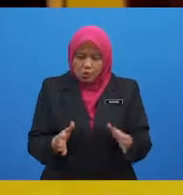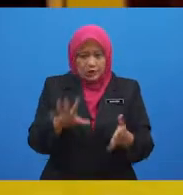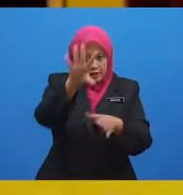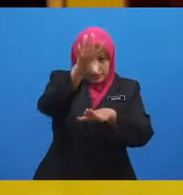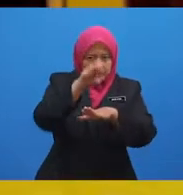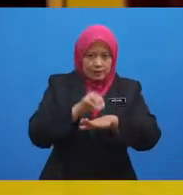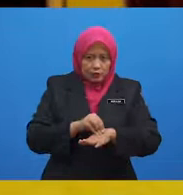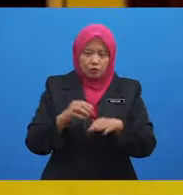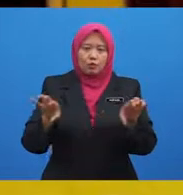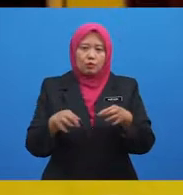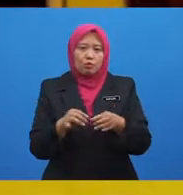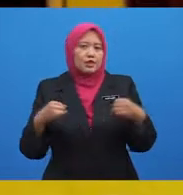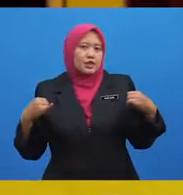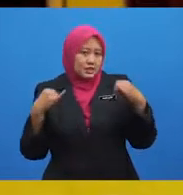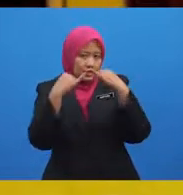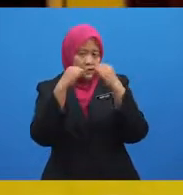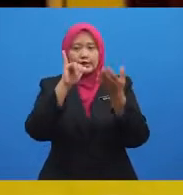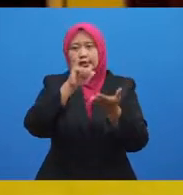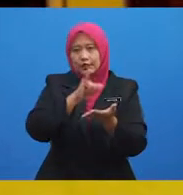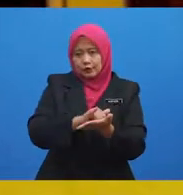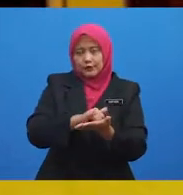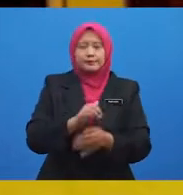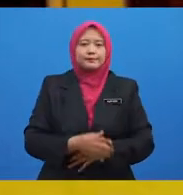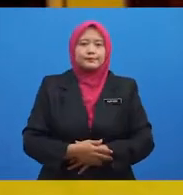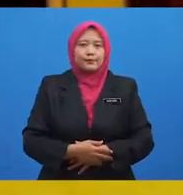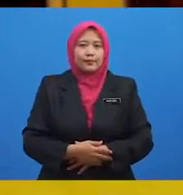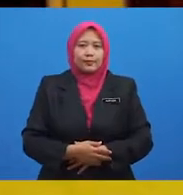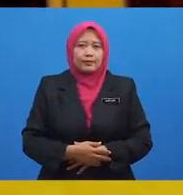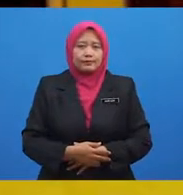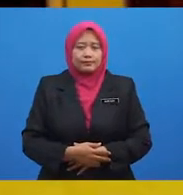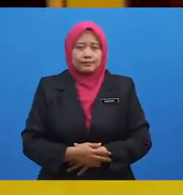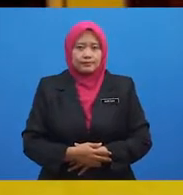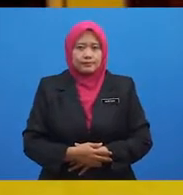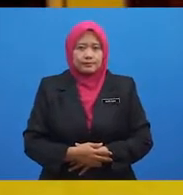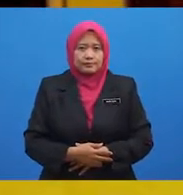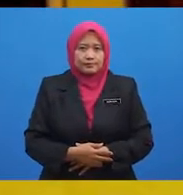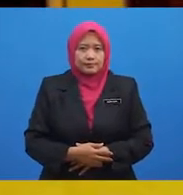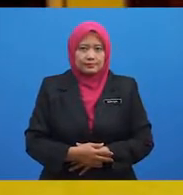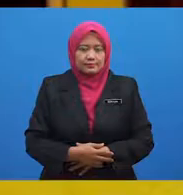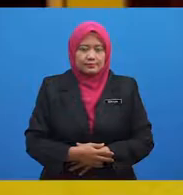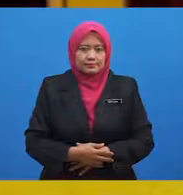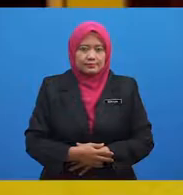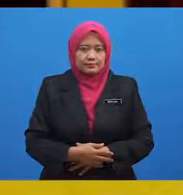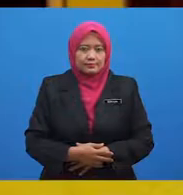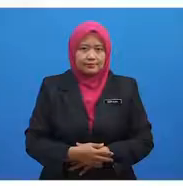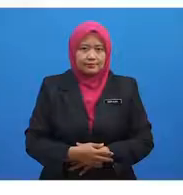Seterusnya, kita lihat pula persoalan yang terdapat dalam seloka berbuat istana zaman